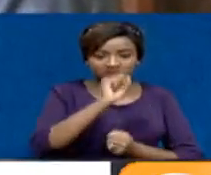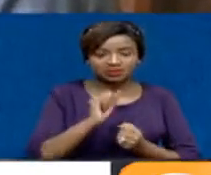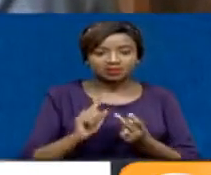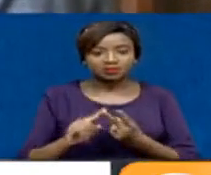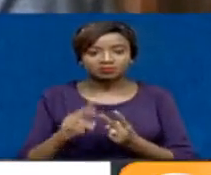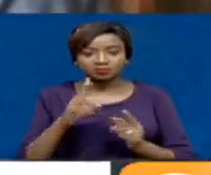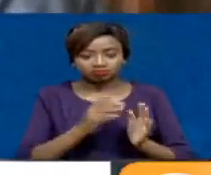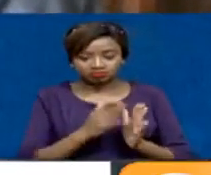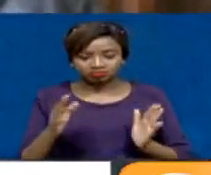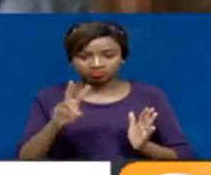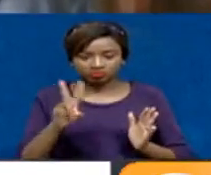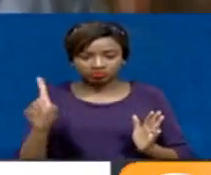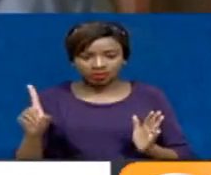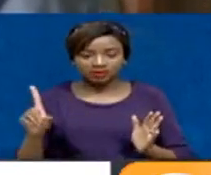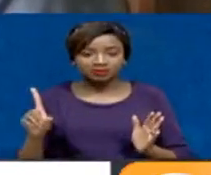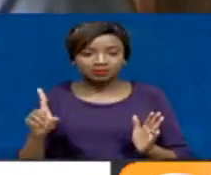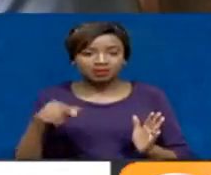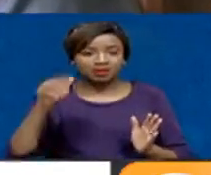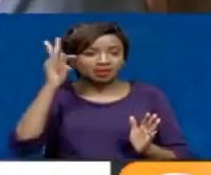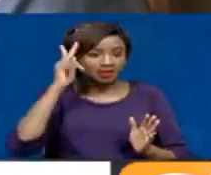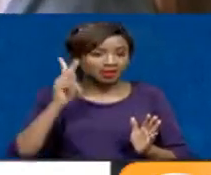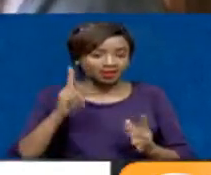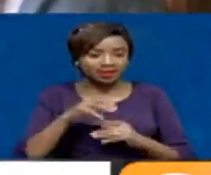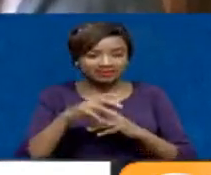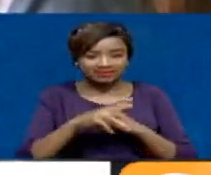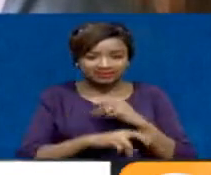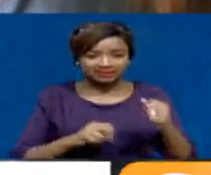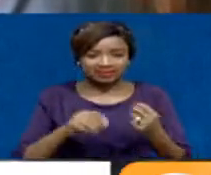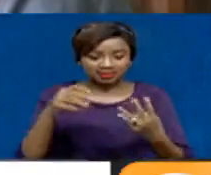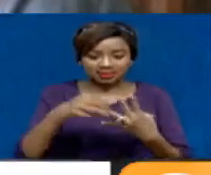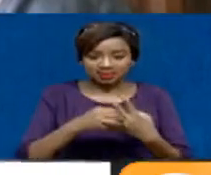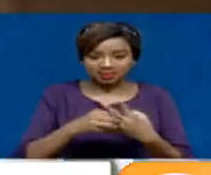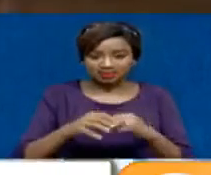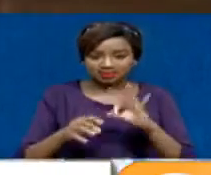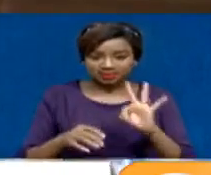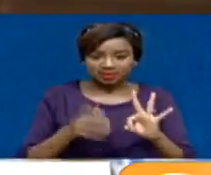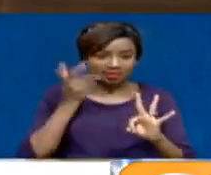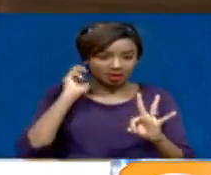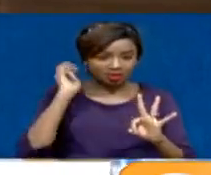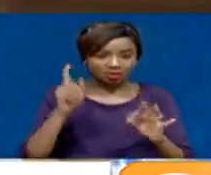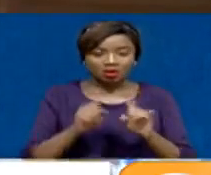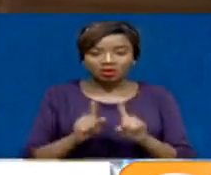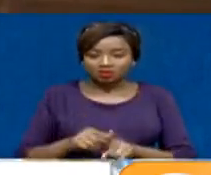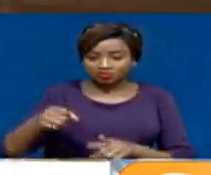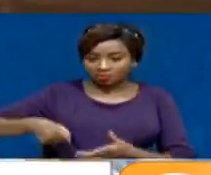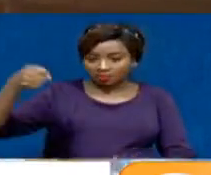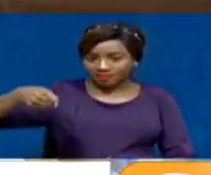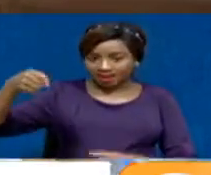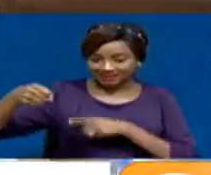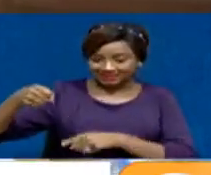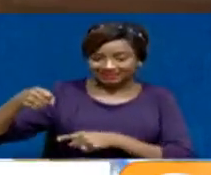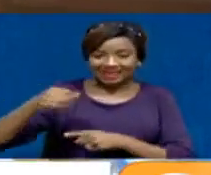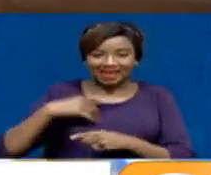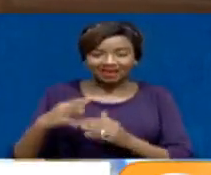nyumba moja katika mtaa wa Karen hapa Nairobi. Waliiba pete tatu za dhahabu na begi la mizigo lililokuwa na dola za Marekani zenye thamani